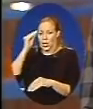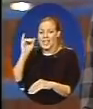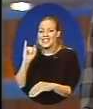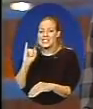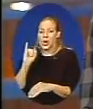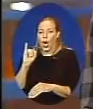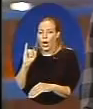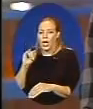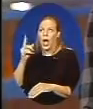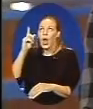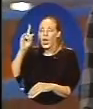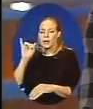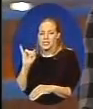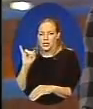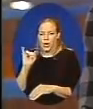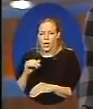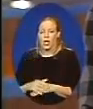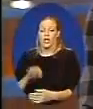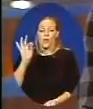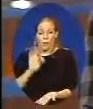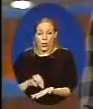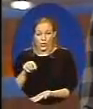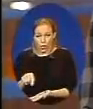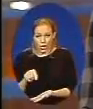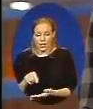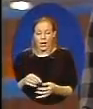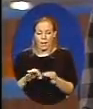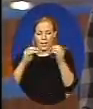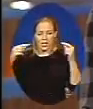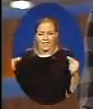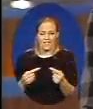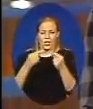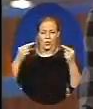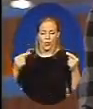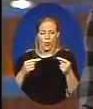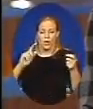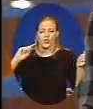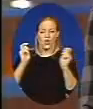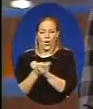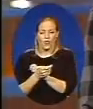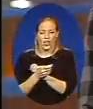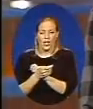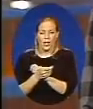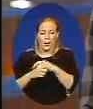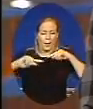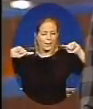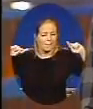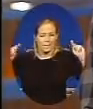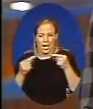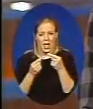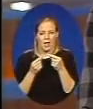אלוהים יזכור. ובעצם מאותו רגע מתחיל ביניהם ויכוח שהופך להיות